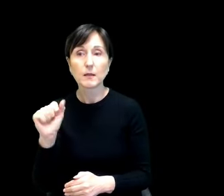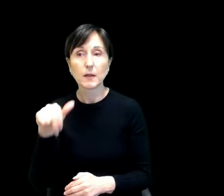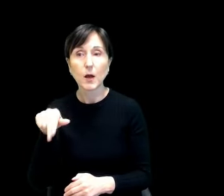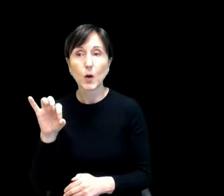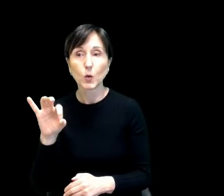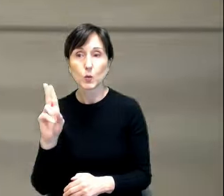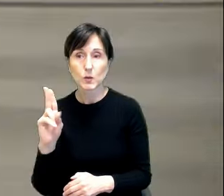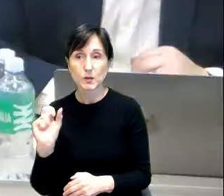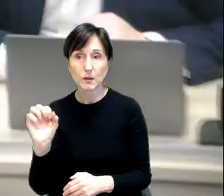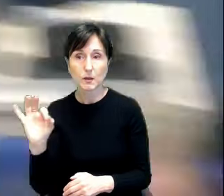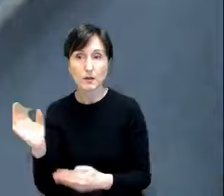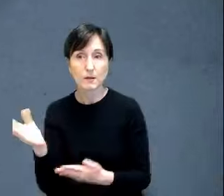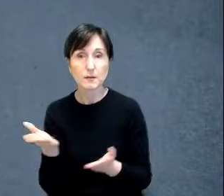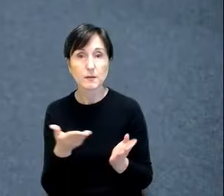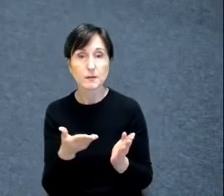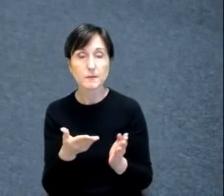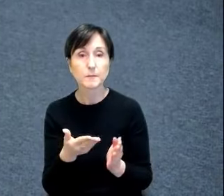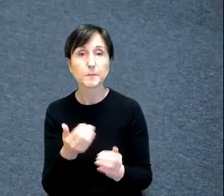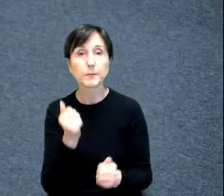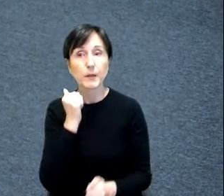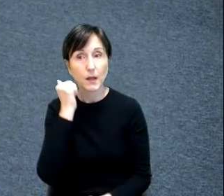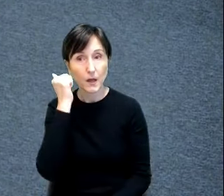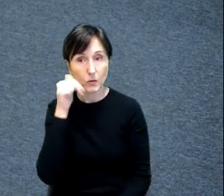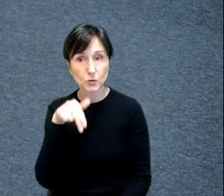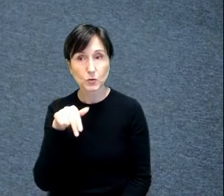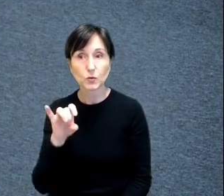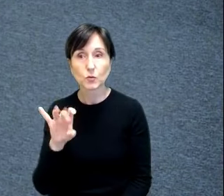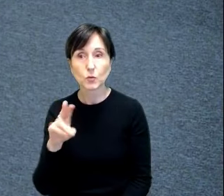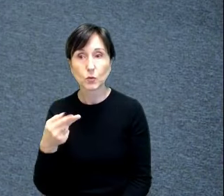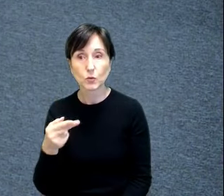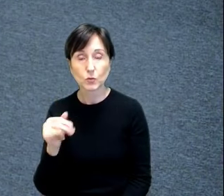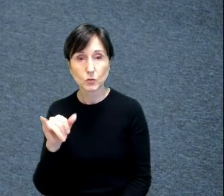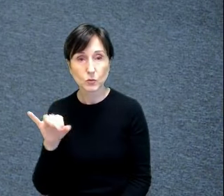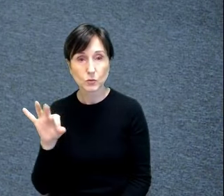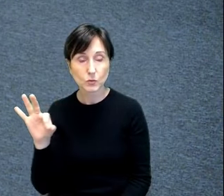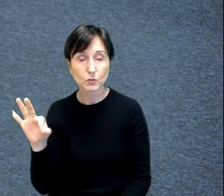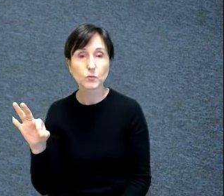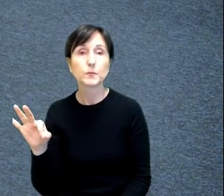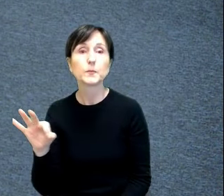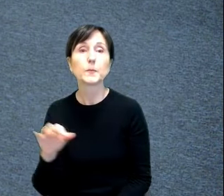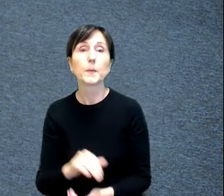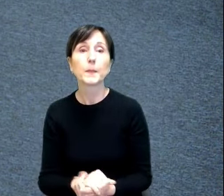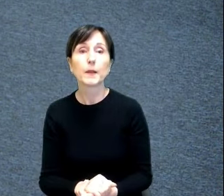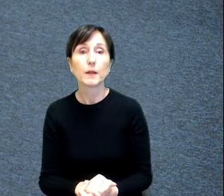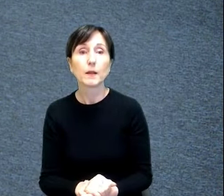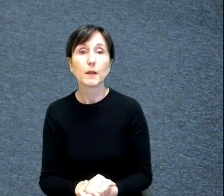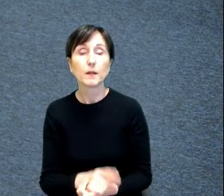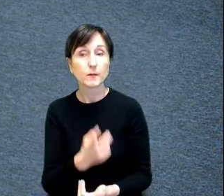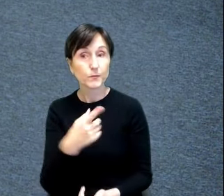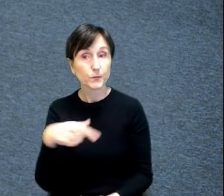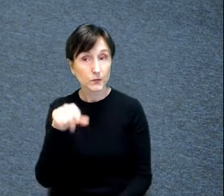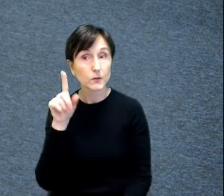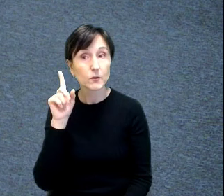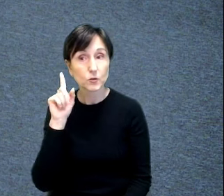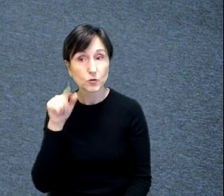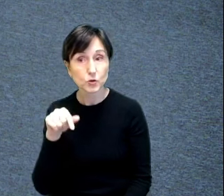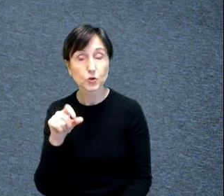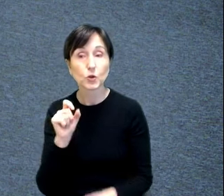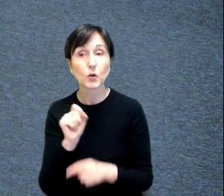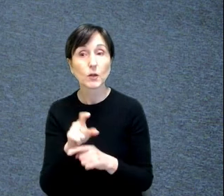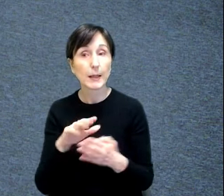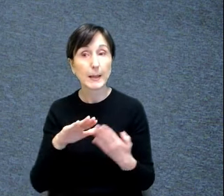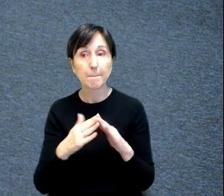prašom ačiū ugniu gerbiama vicemere kaip žinia klaipėdos mieste yra